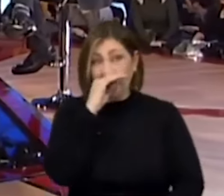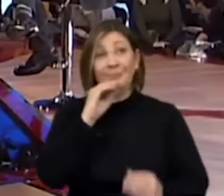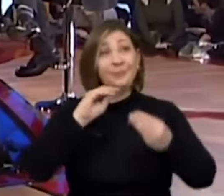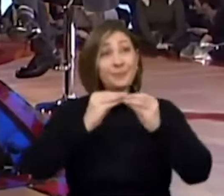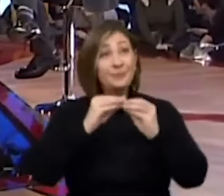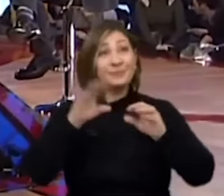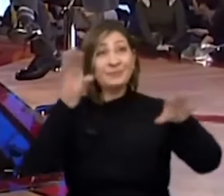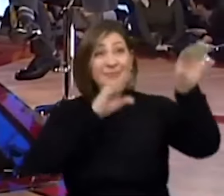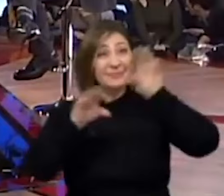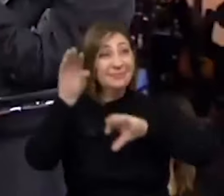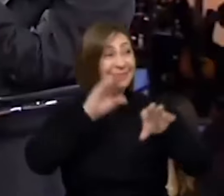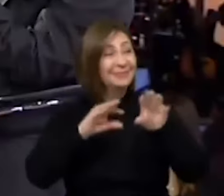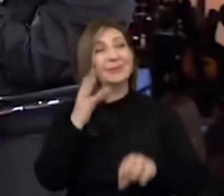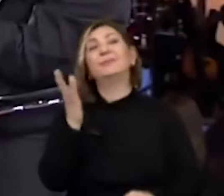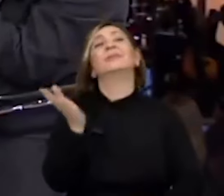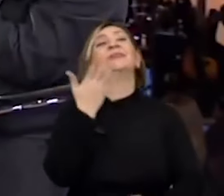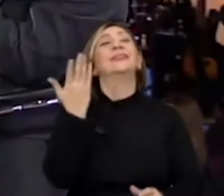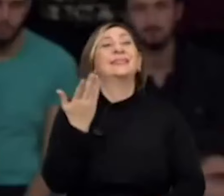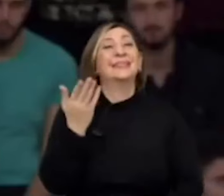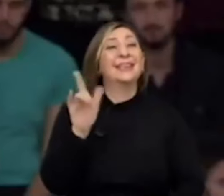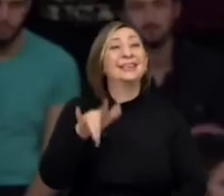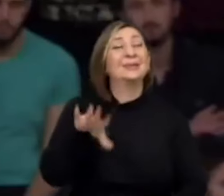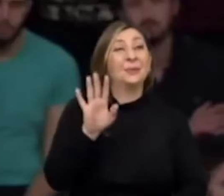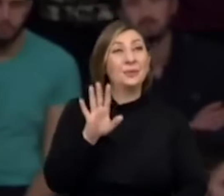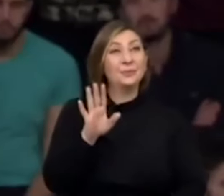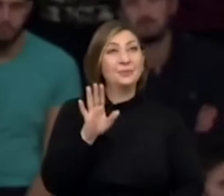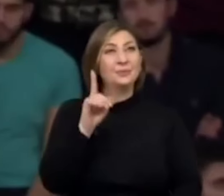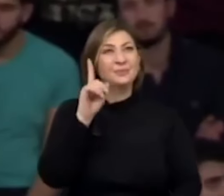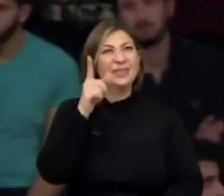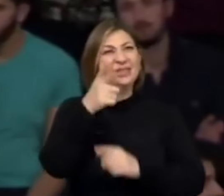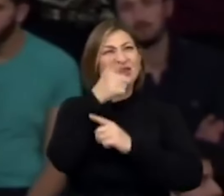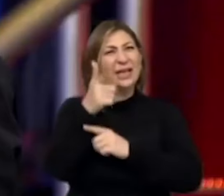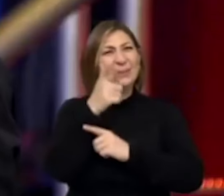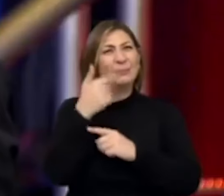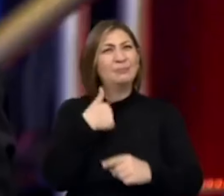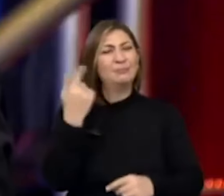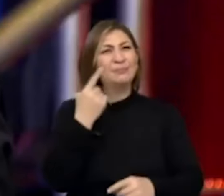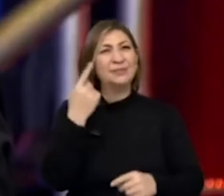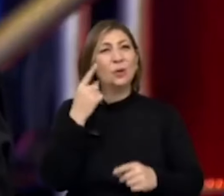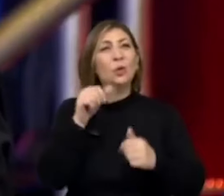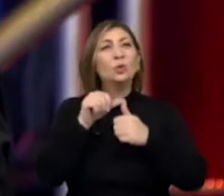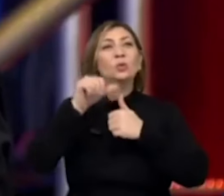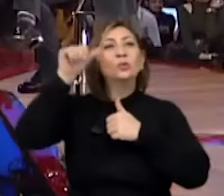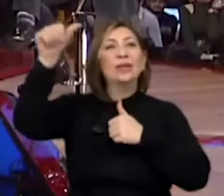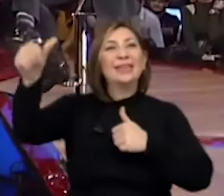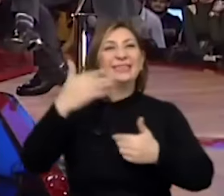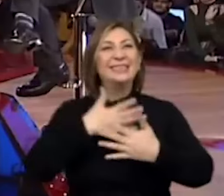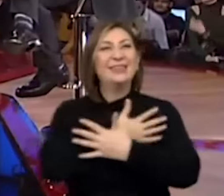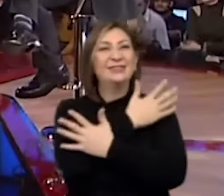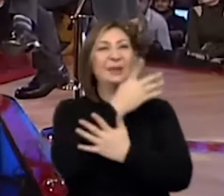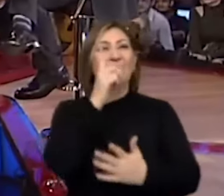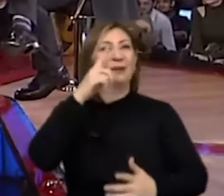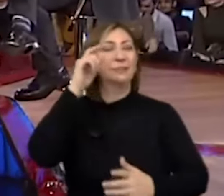araya getirecek. Boş ver, getirmeye. Ben bir şey çektim bununla ilgili. Uzaktan sevişen